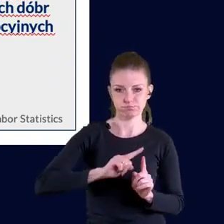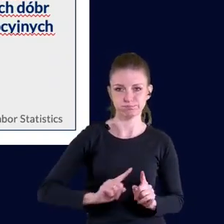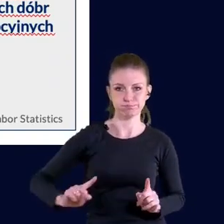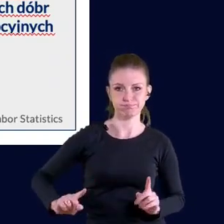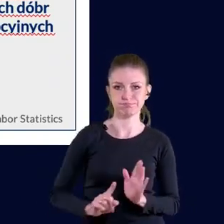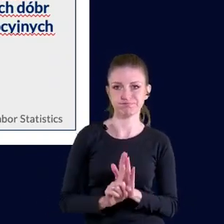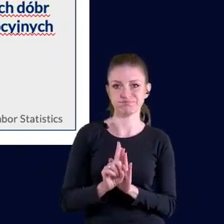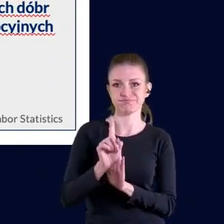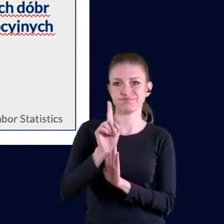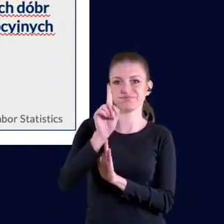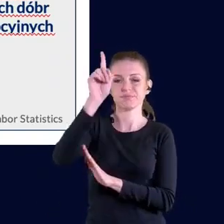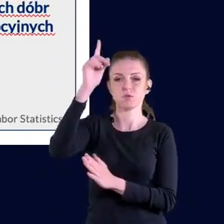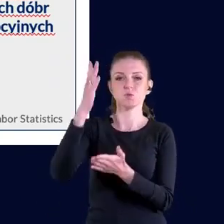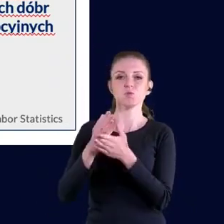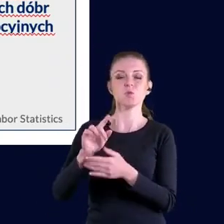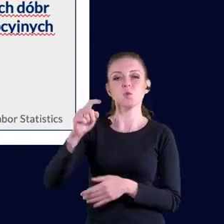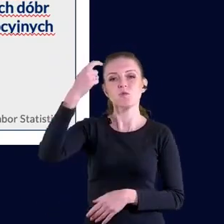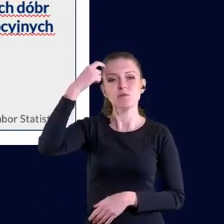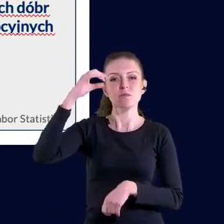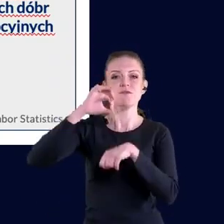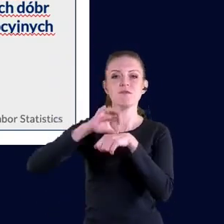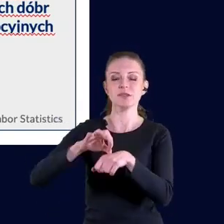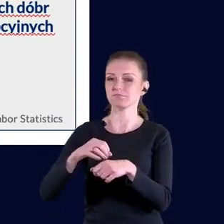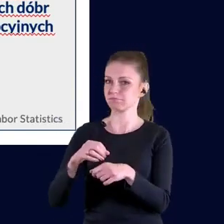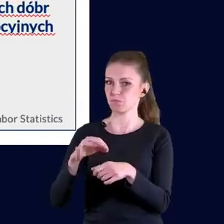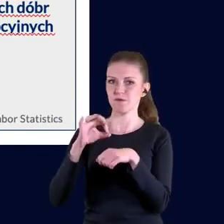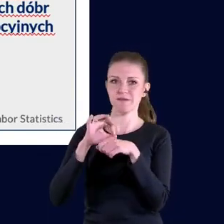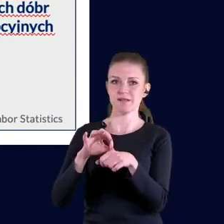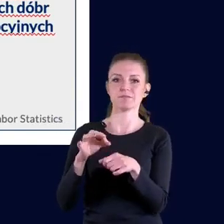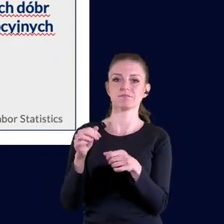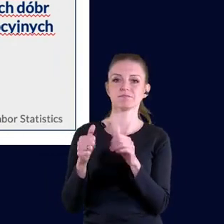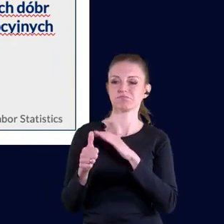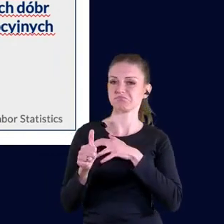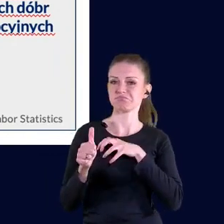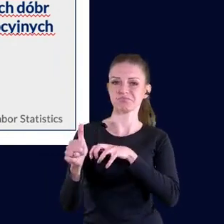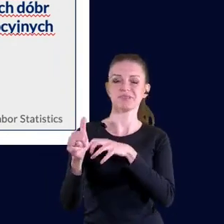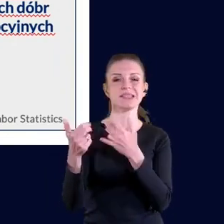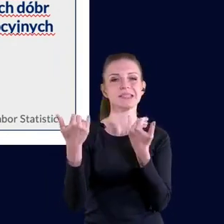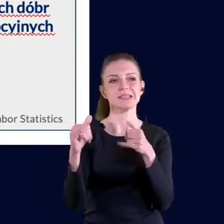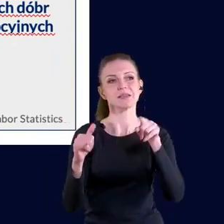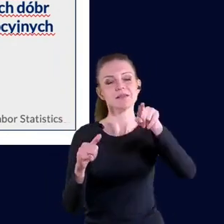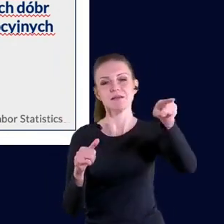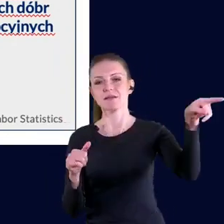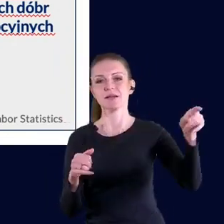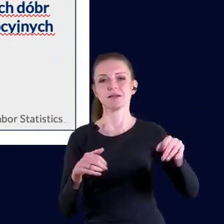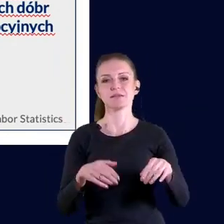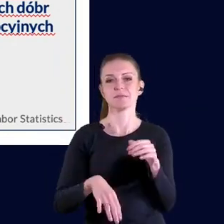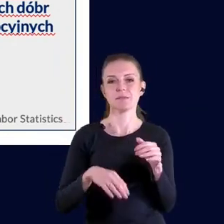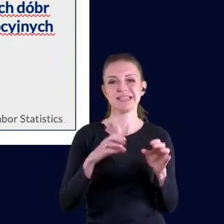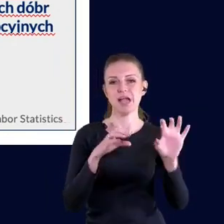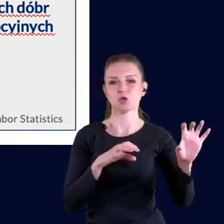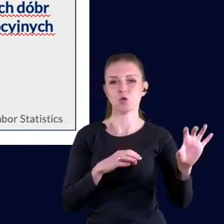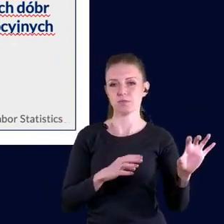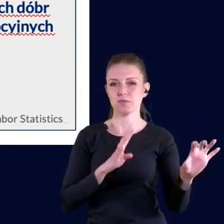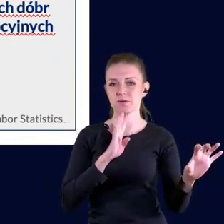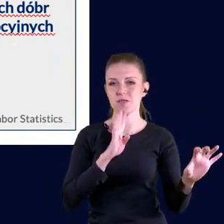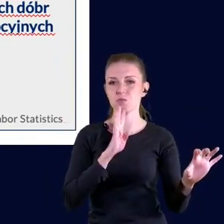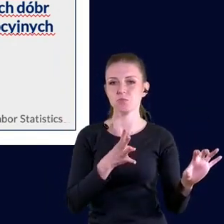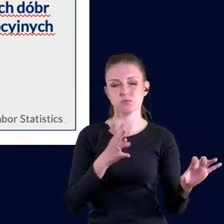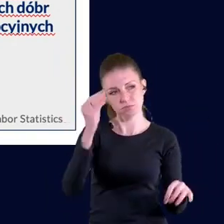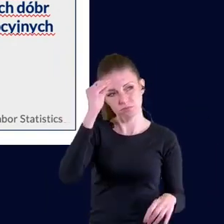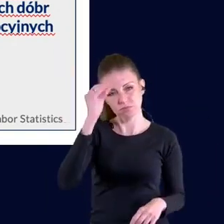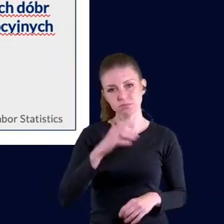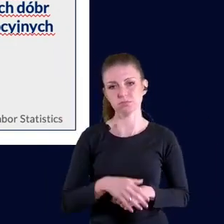pierwszą na lidera wśród wydawców otwartych zasobów edukacyjnych Stanach Zjednoczonych i to wybiła się zarówno